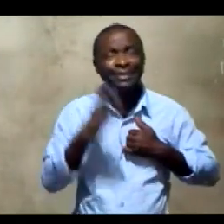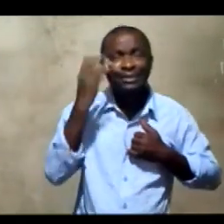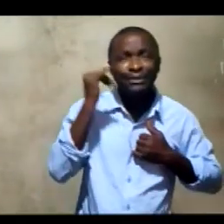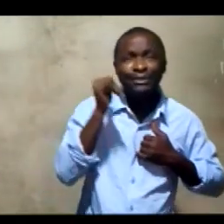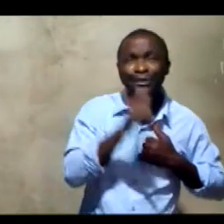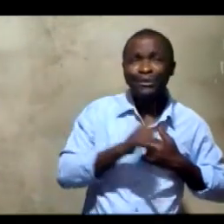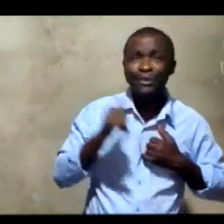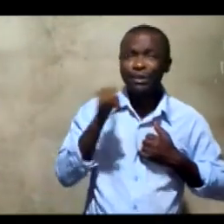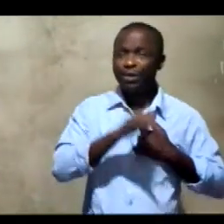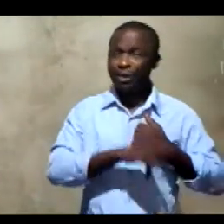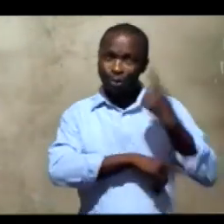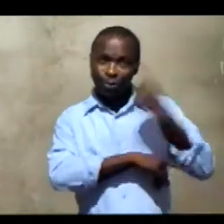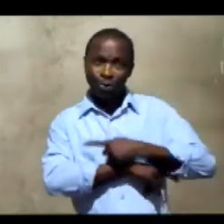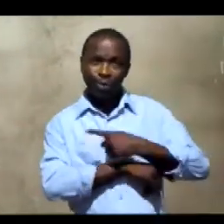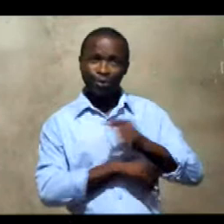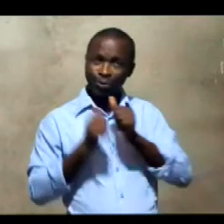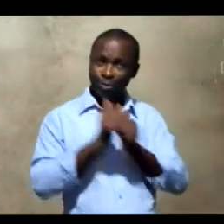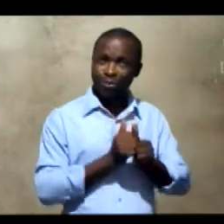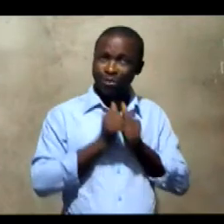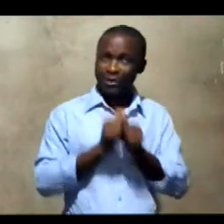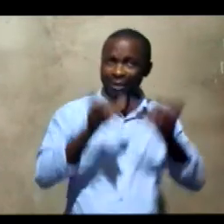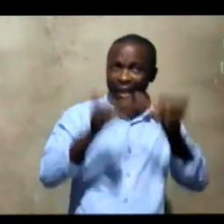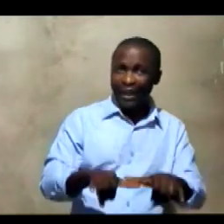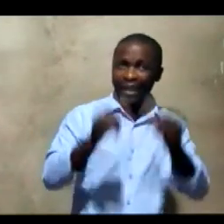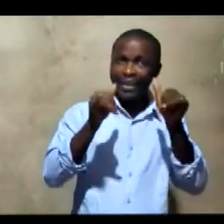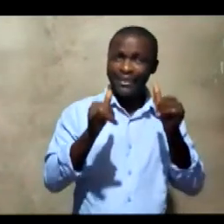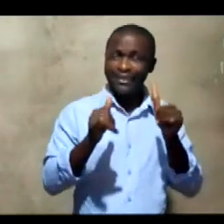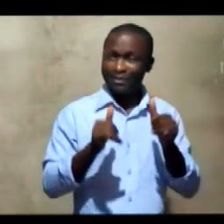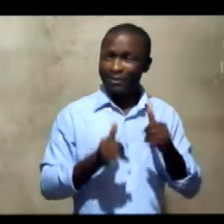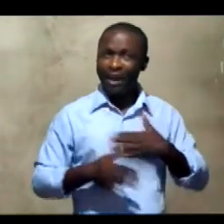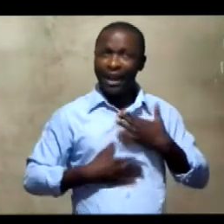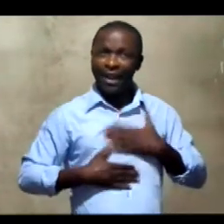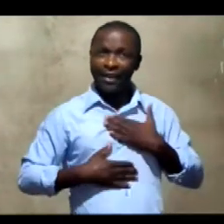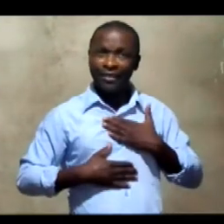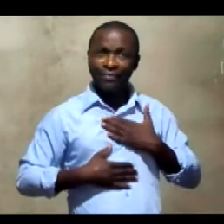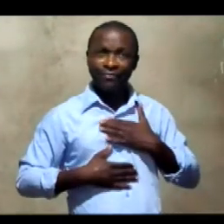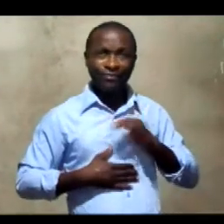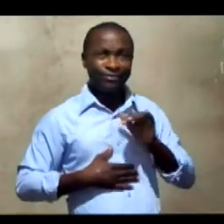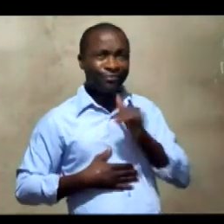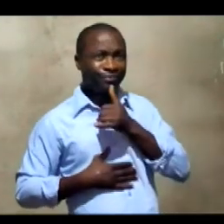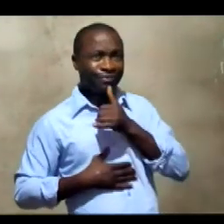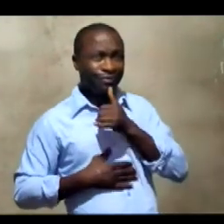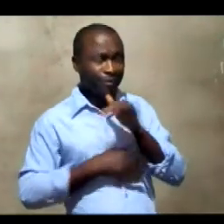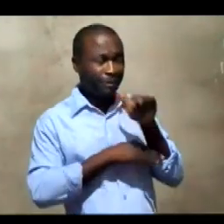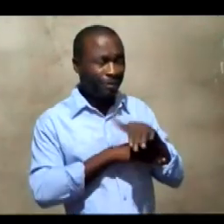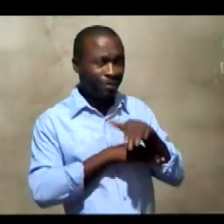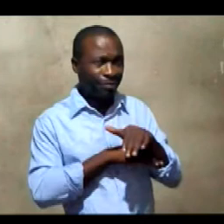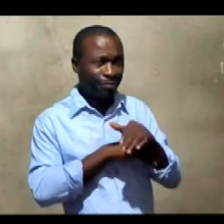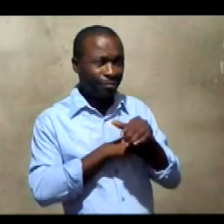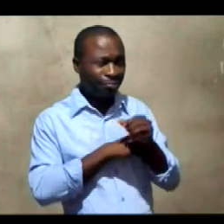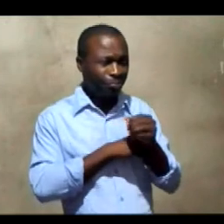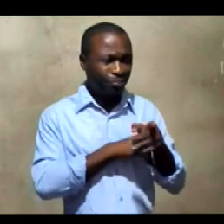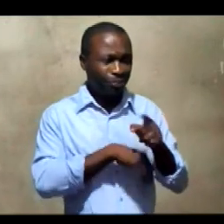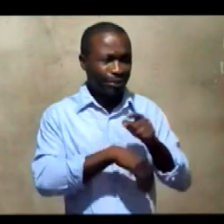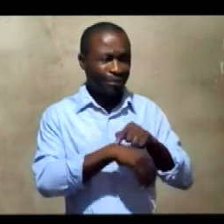et quelques heures après, on nous appelle que le pire s'est produit. Imaginez un peu, mettez-vous un peu à notre place,